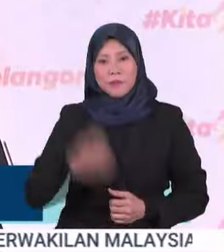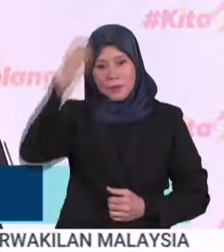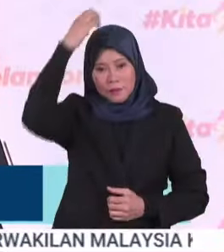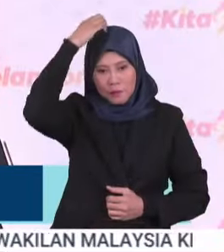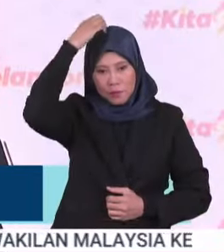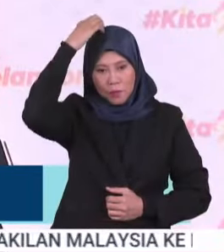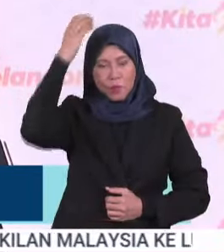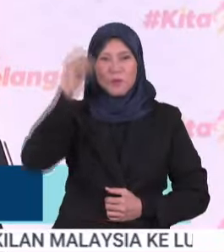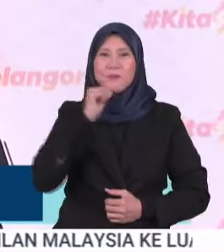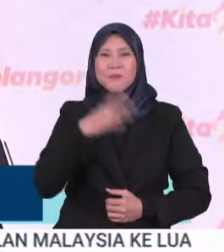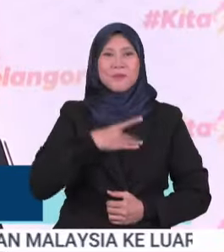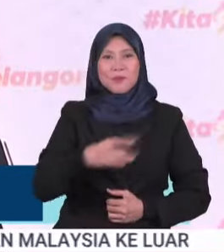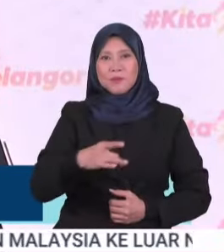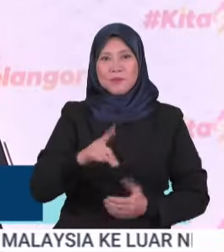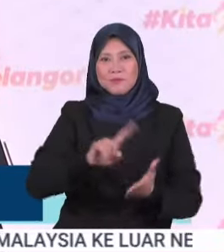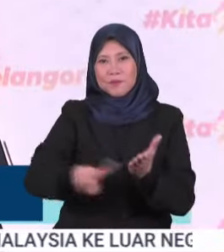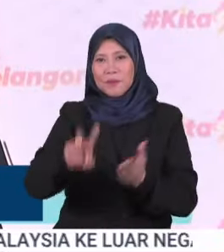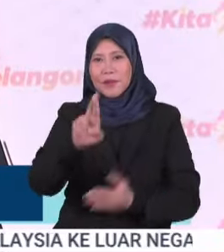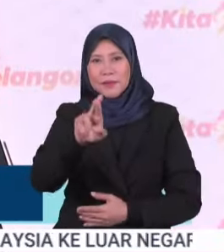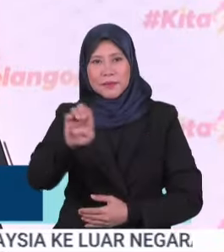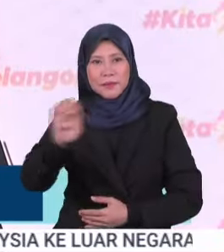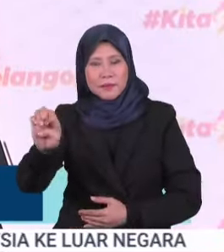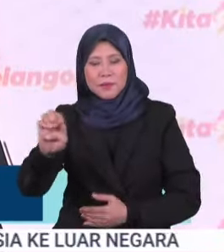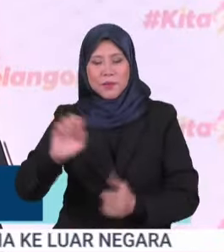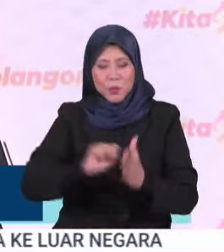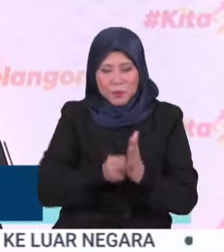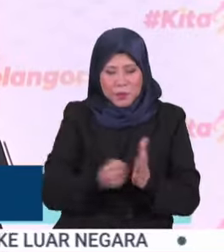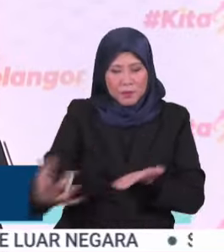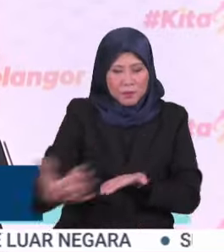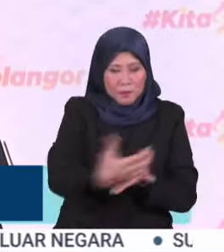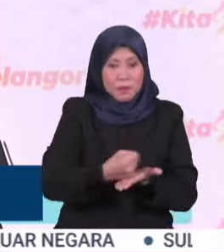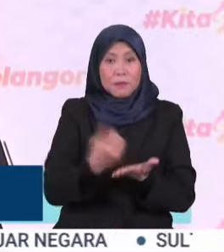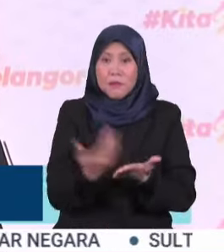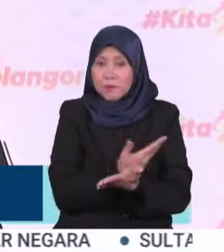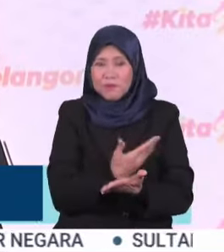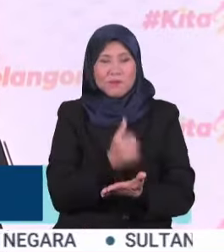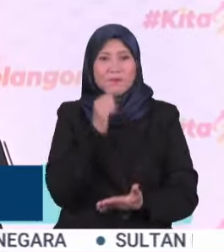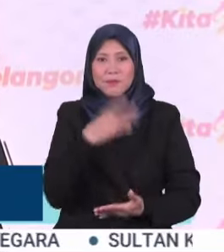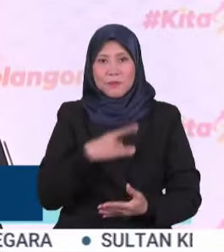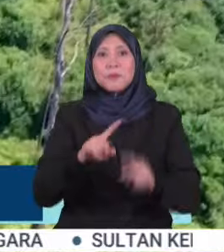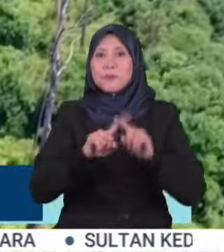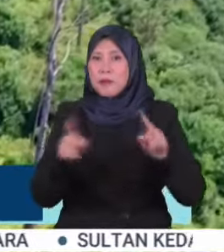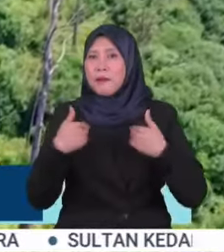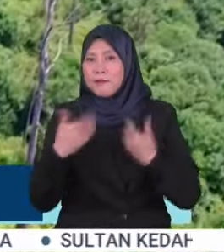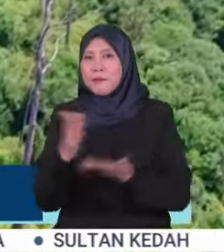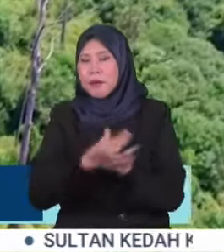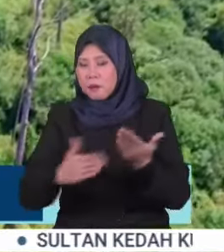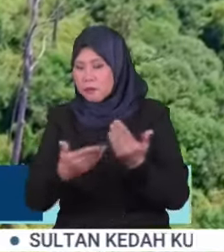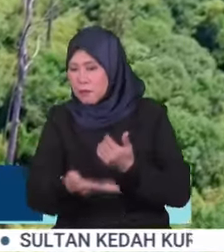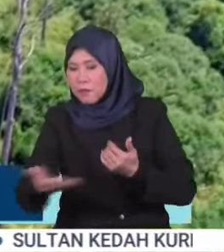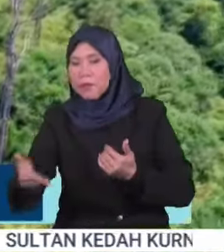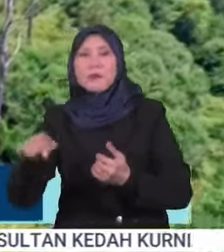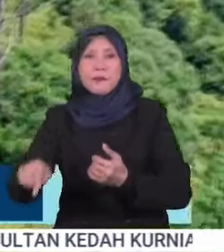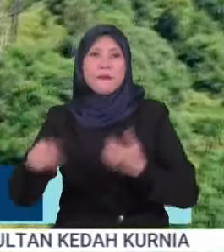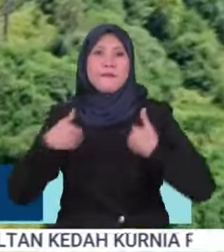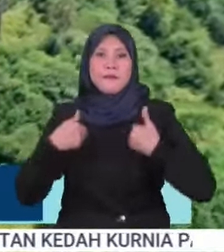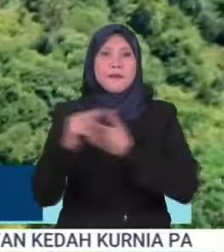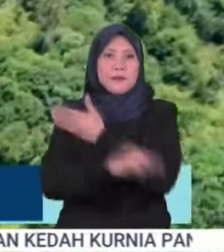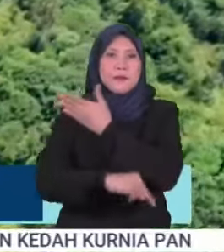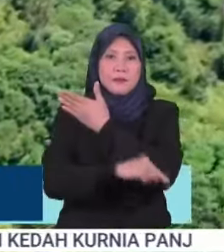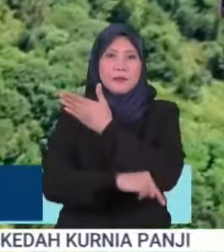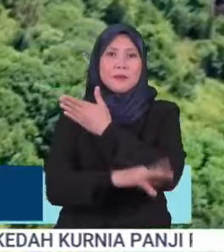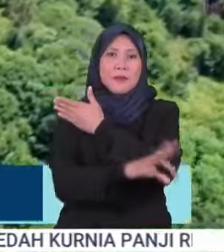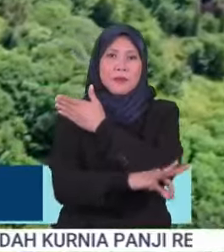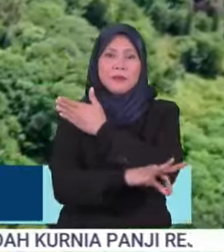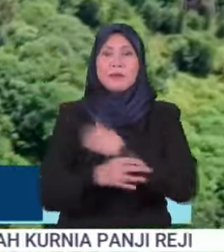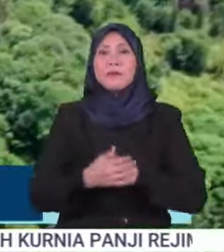Selangor pula tidak berminat teroka REE sebagai sumber pendapatan baharu meskipun terdapat bahan mineral tersebut di negeri itu. Menteri